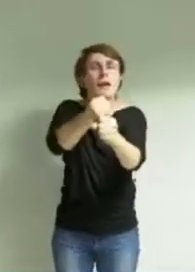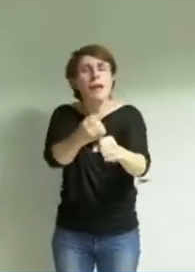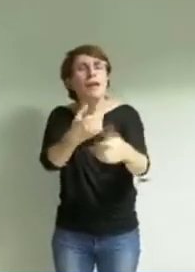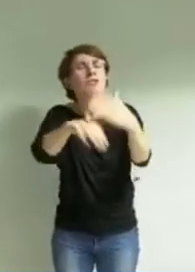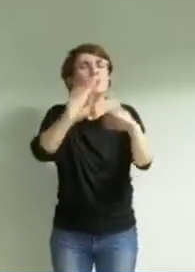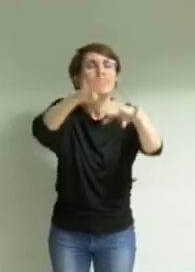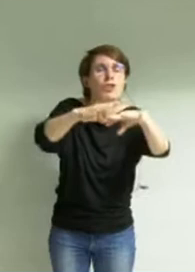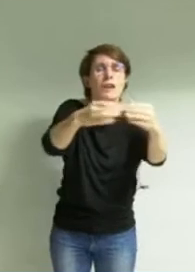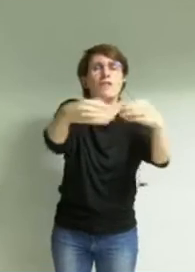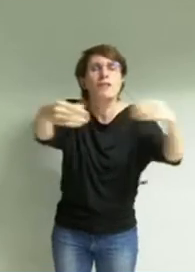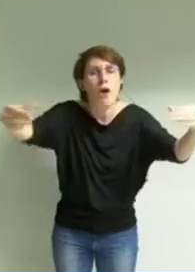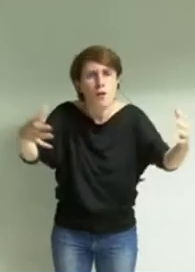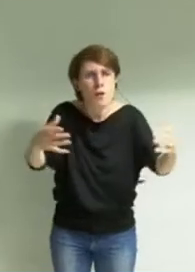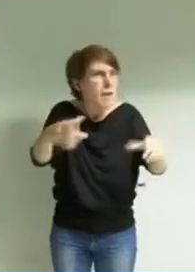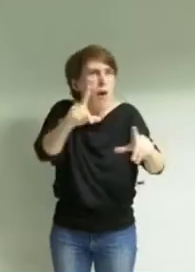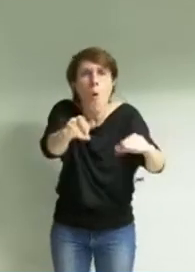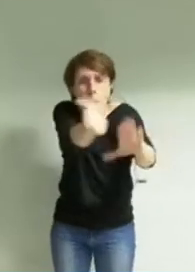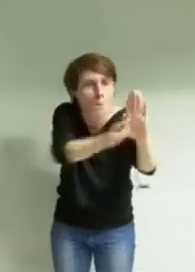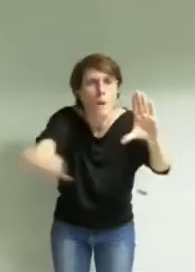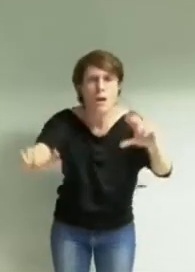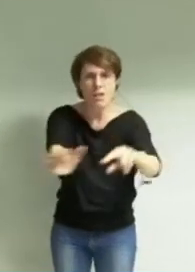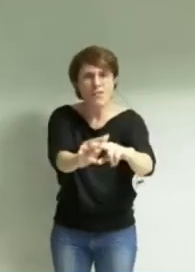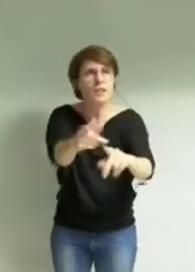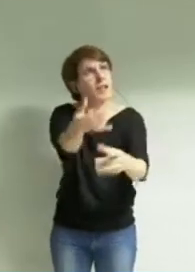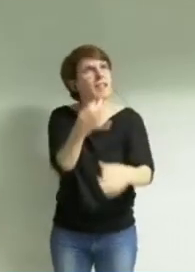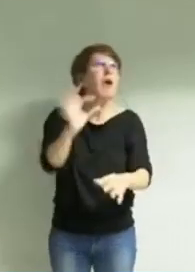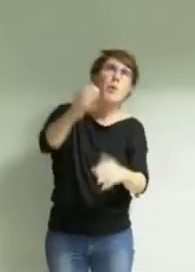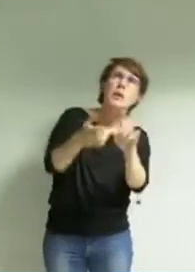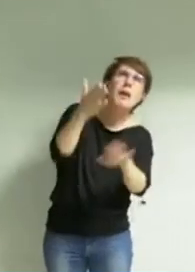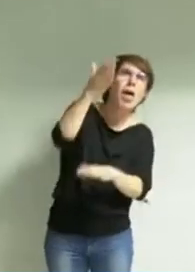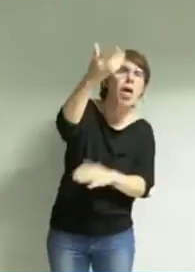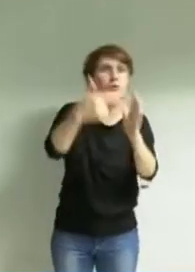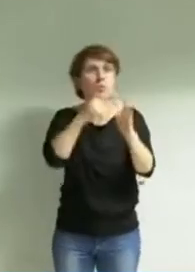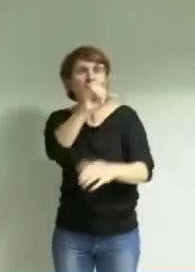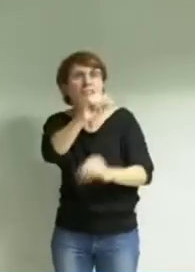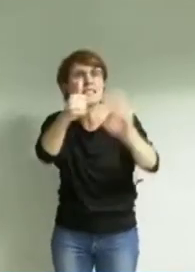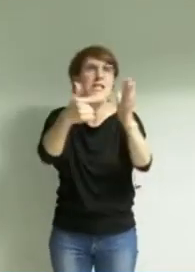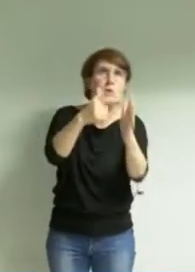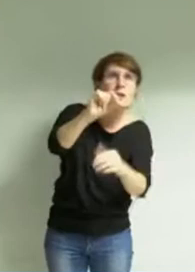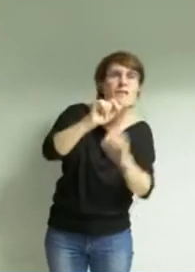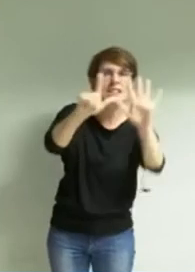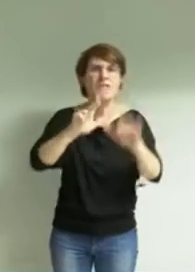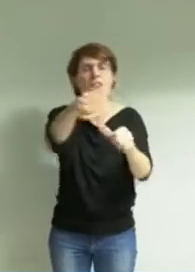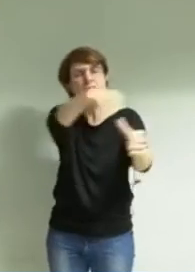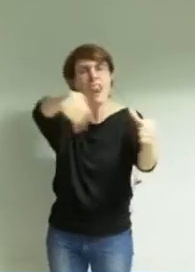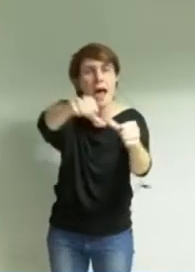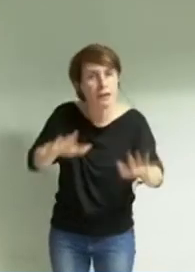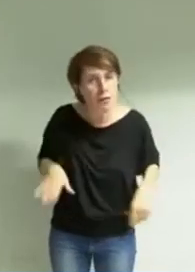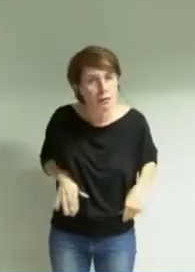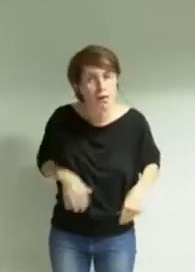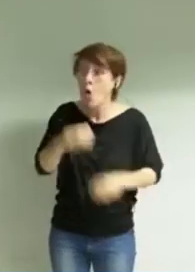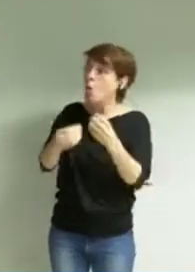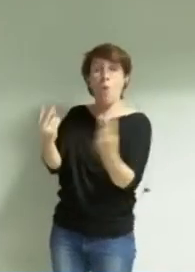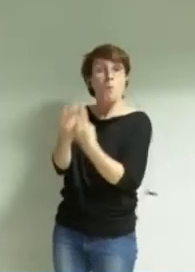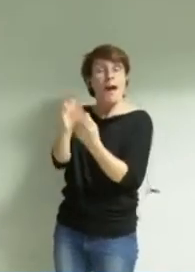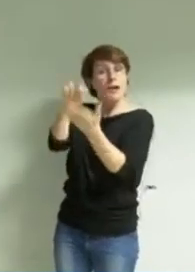il n'y a même pas d'eau dans le bassin, et vous nous expliquez qu'il y aura un lac en 2026, 2027. Vous nous expliquez que vous allez faire un parc à Flaubert, mais